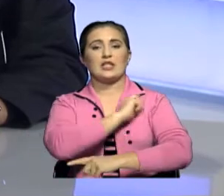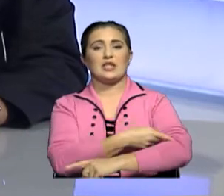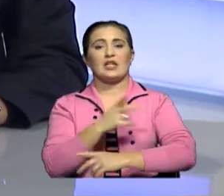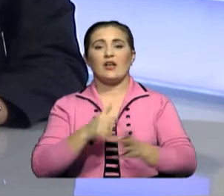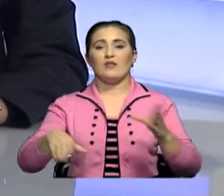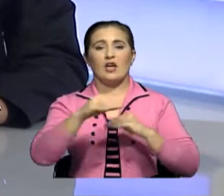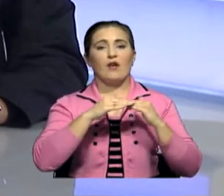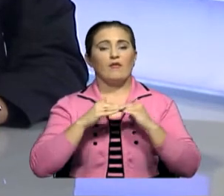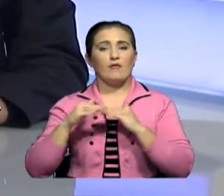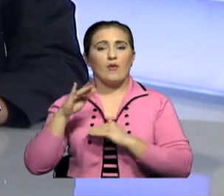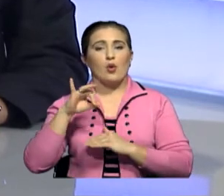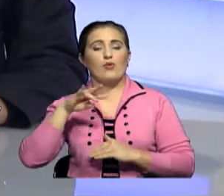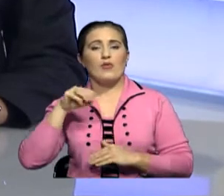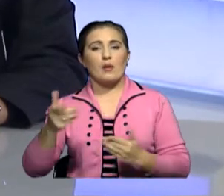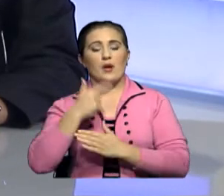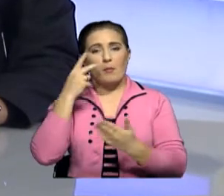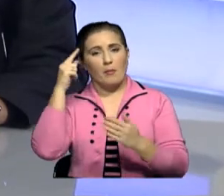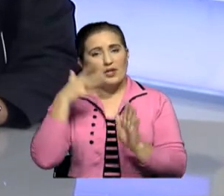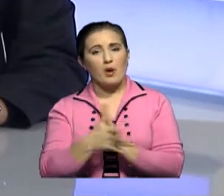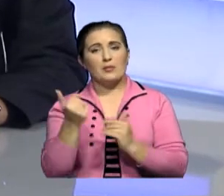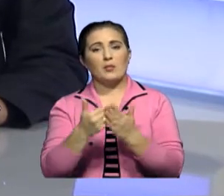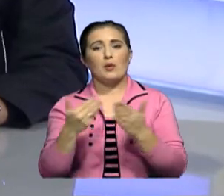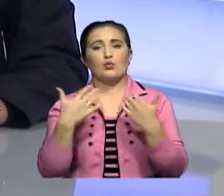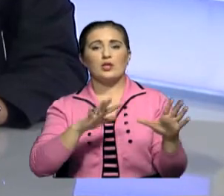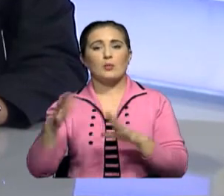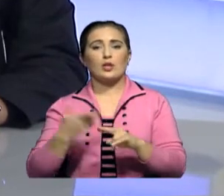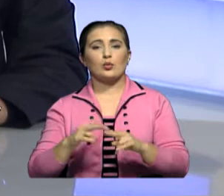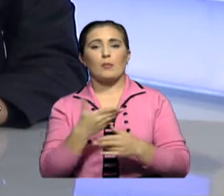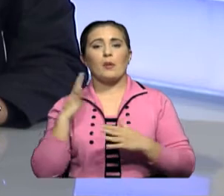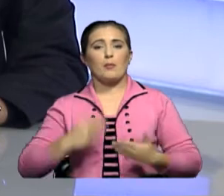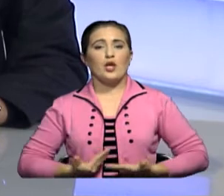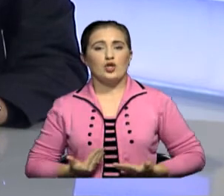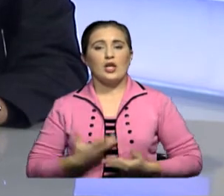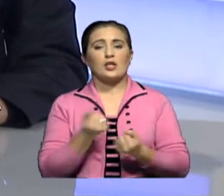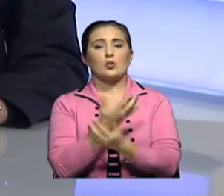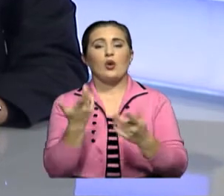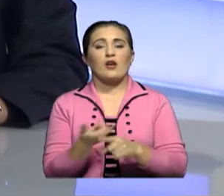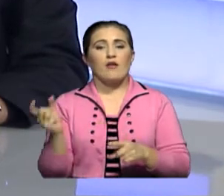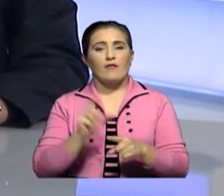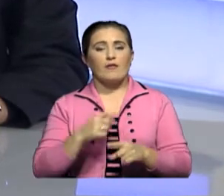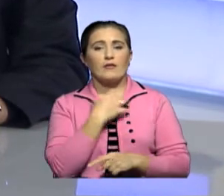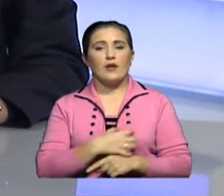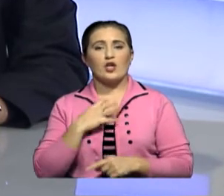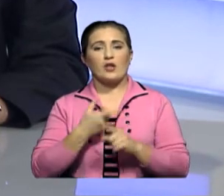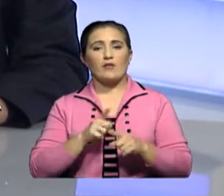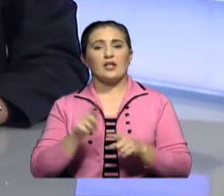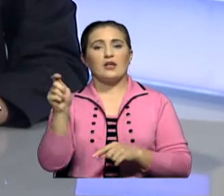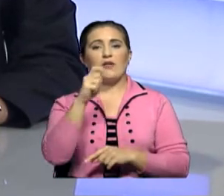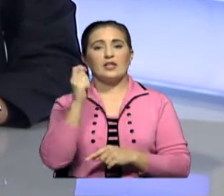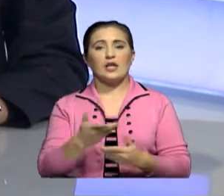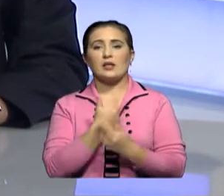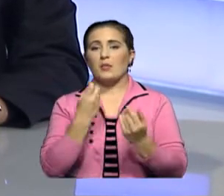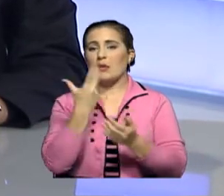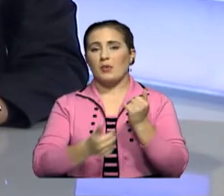всех фронтах и мы понимаем на примере уже события которые мы пережили насколько важно в этом в этой войне нам не